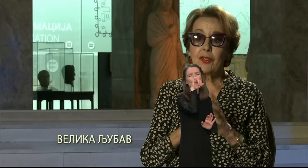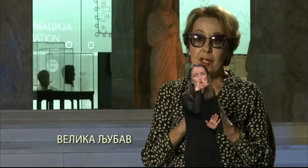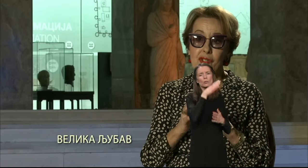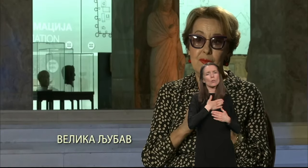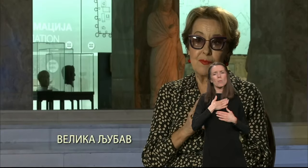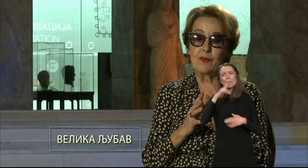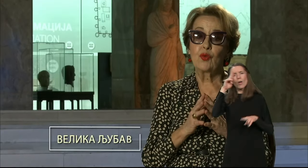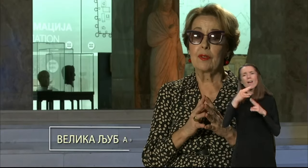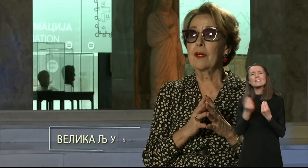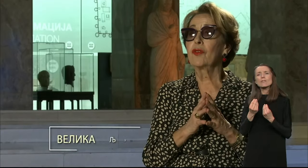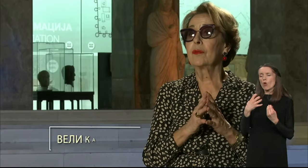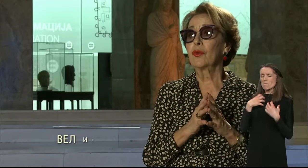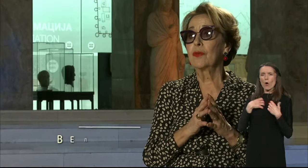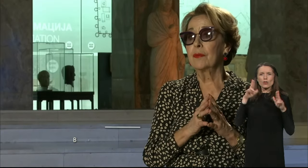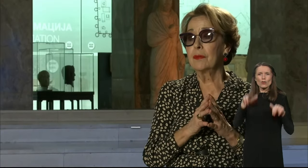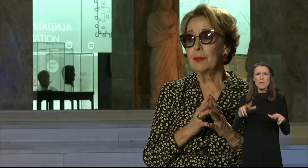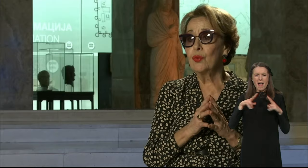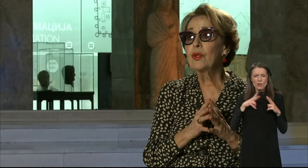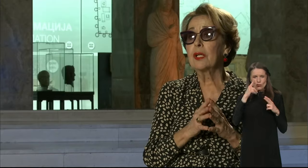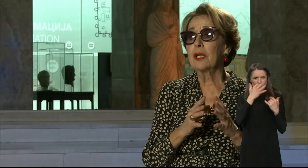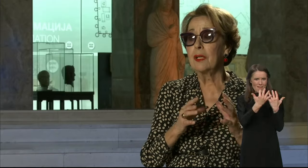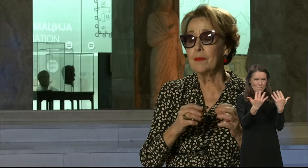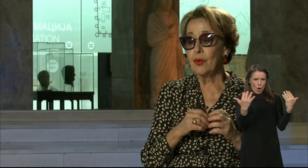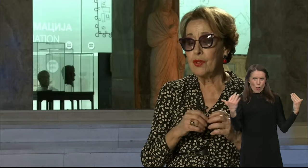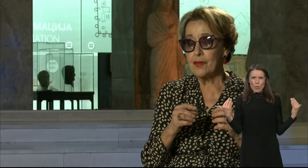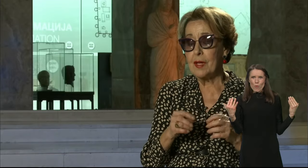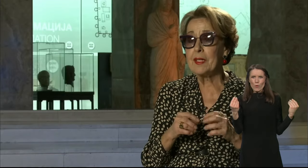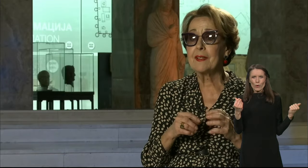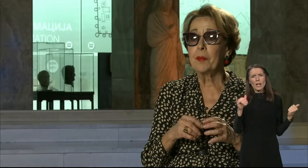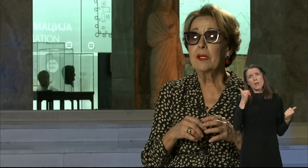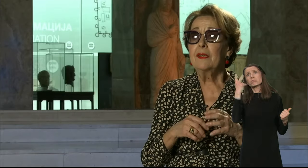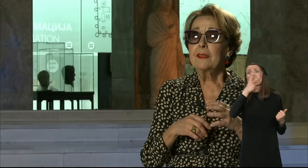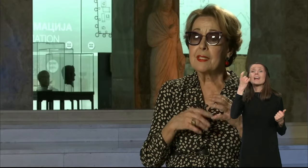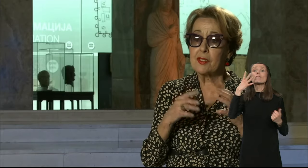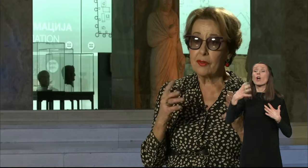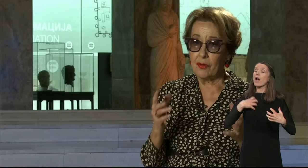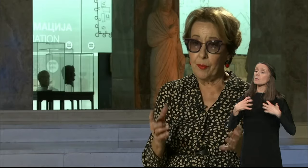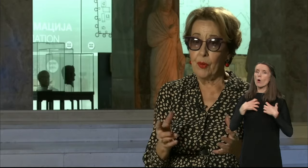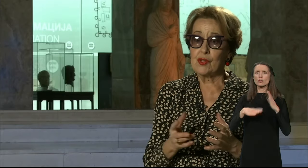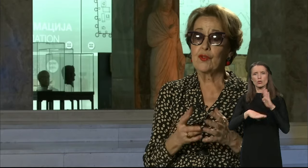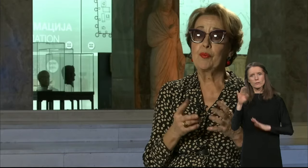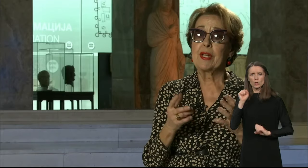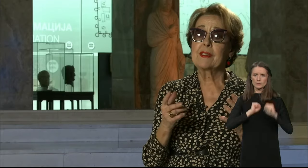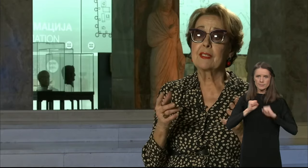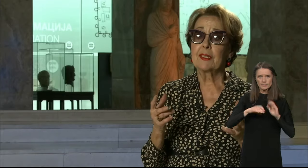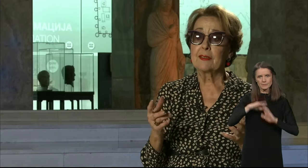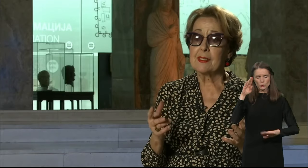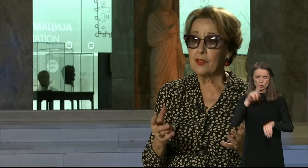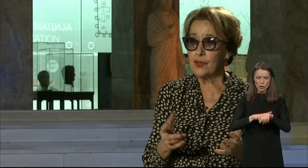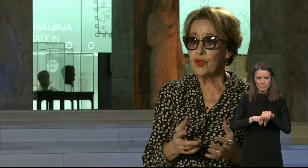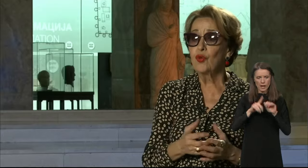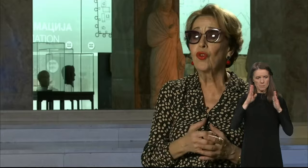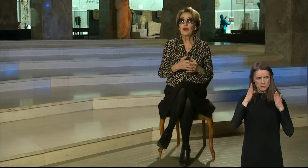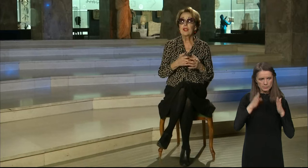publikom. To je nešto, tu je naravno mnogo muke i mnogo više vremena treba da se osvoji predstava, da